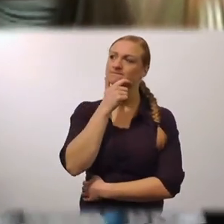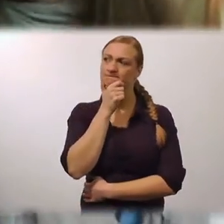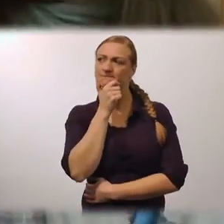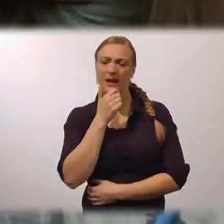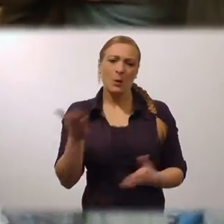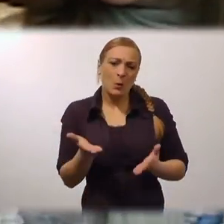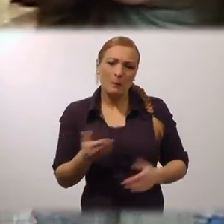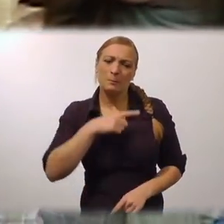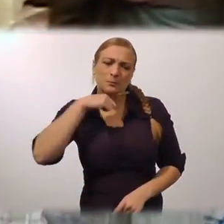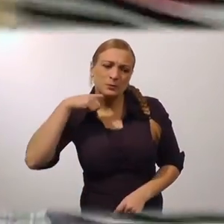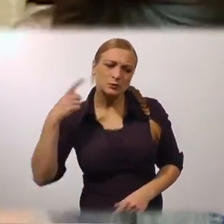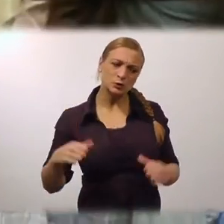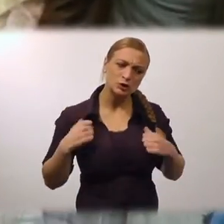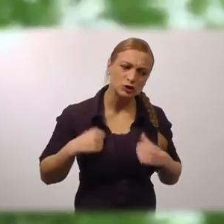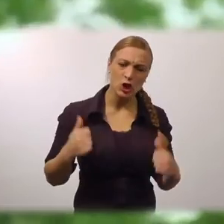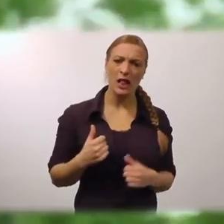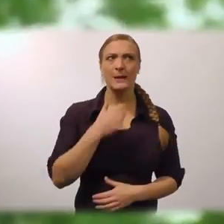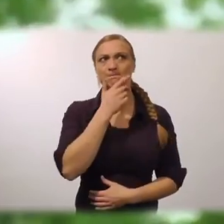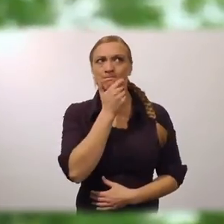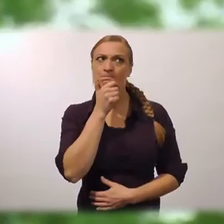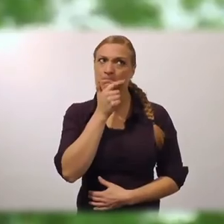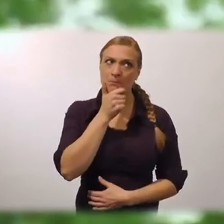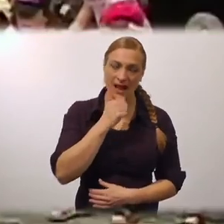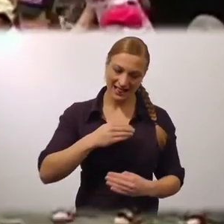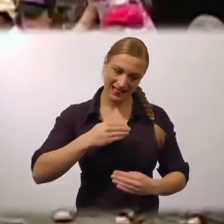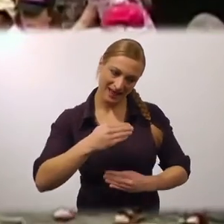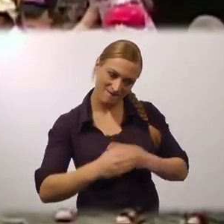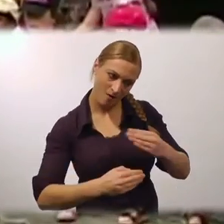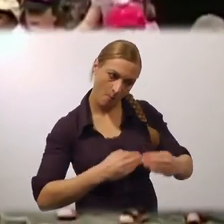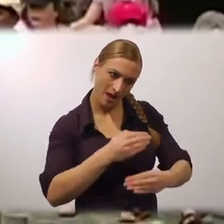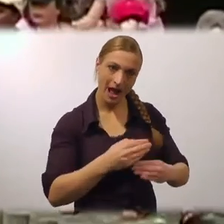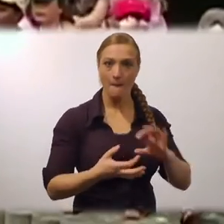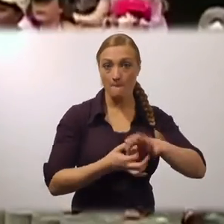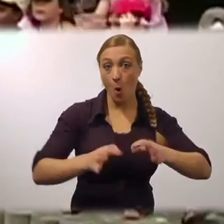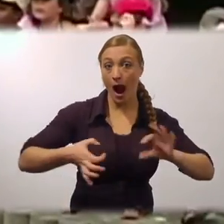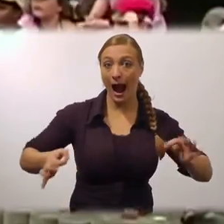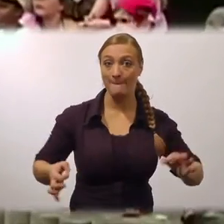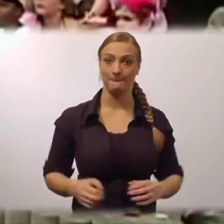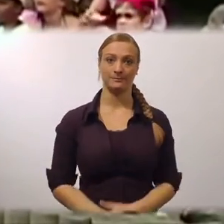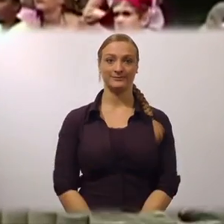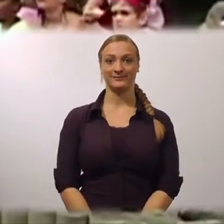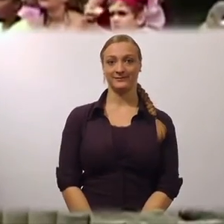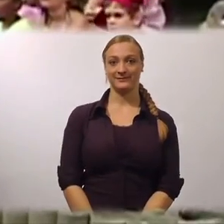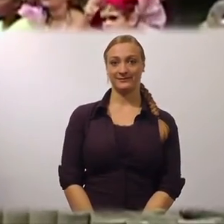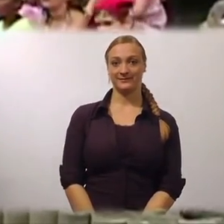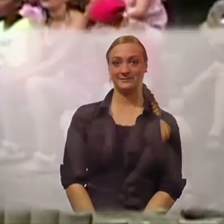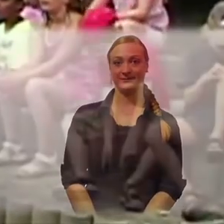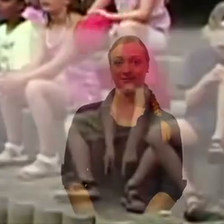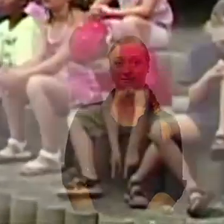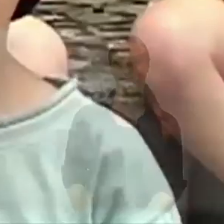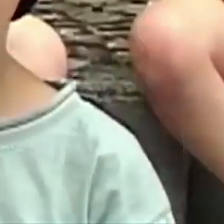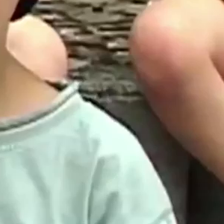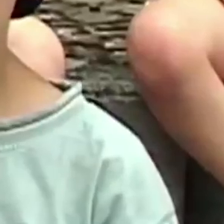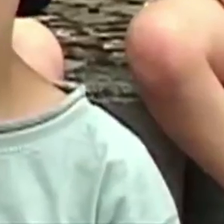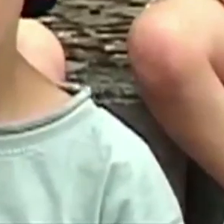réussi au fil des années à adapter notre offre de programme au changement des deux sociétés pour être toujours